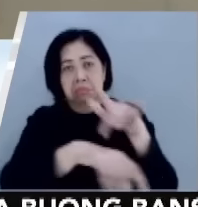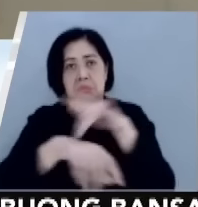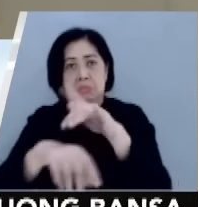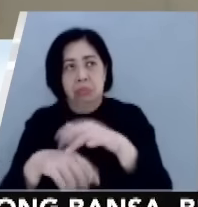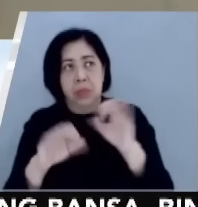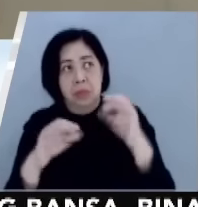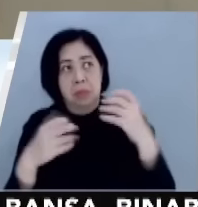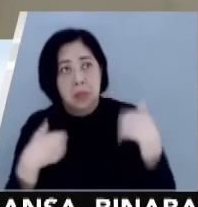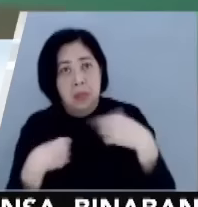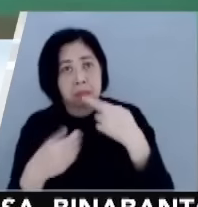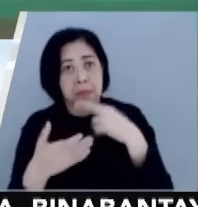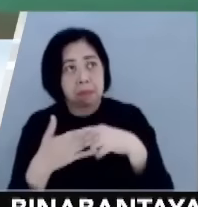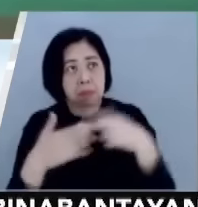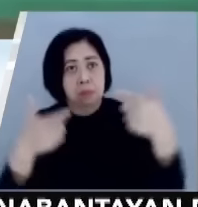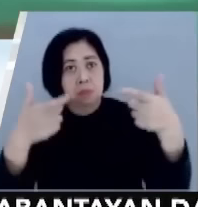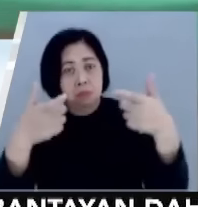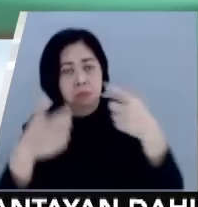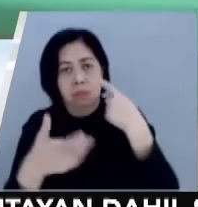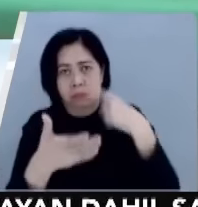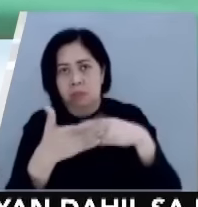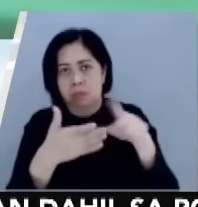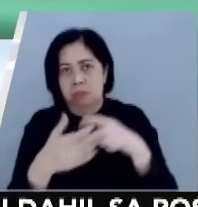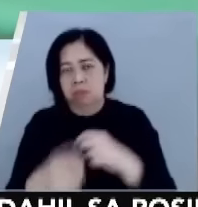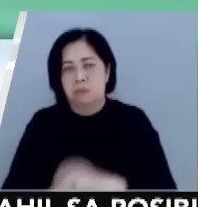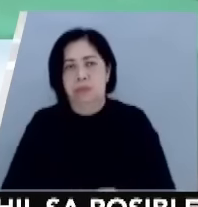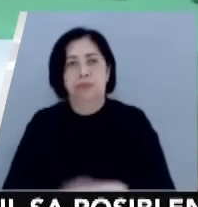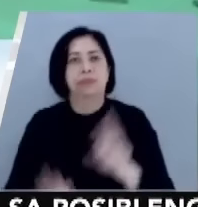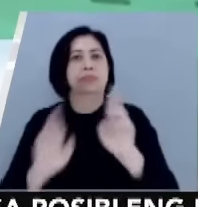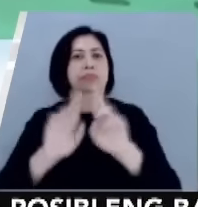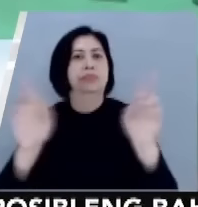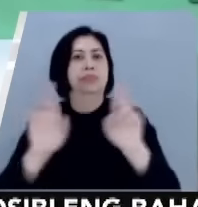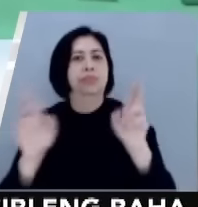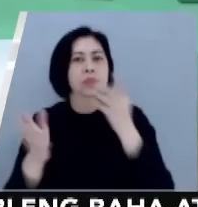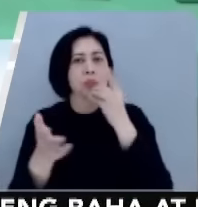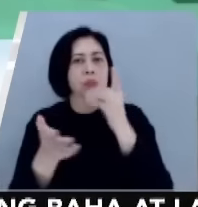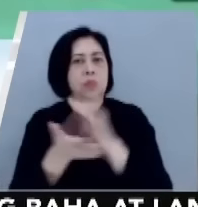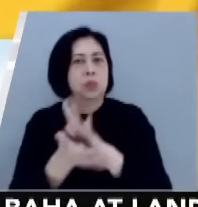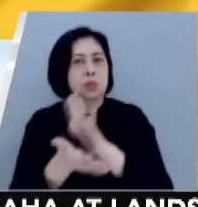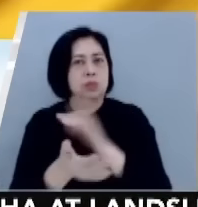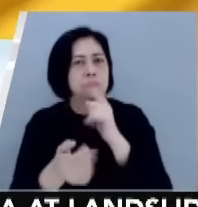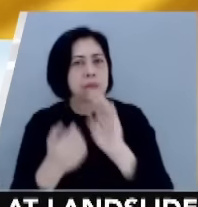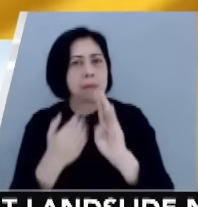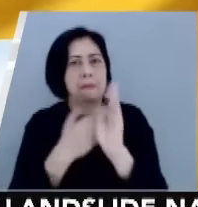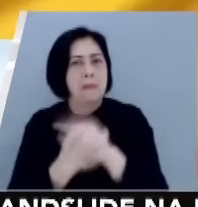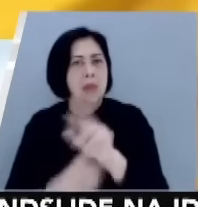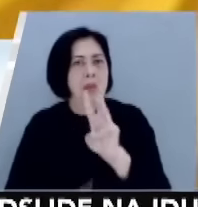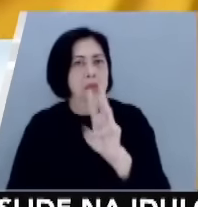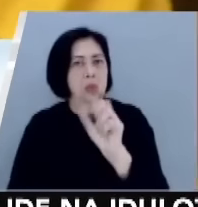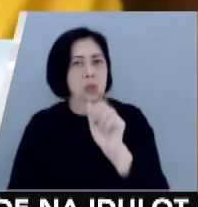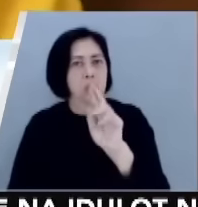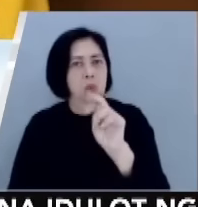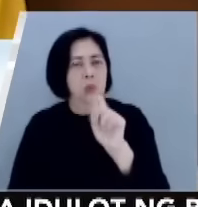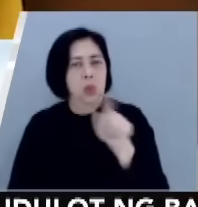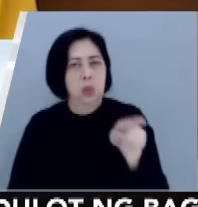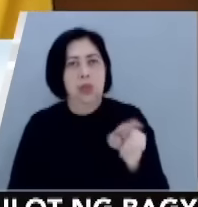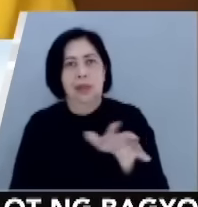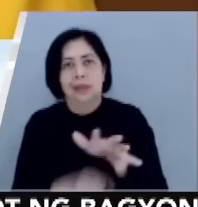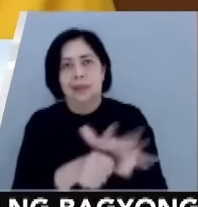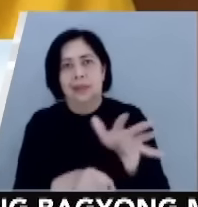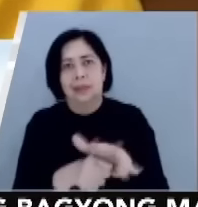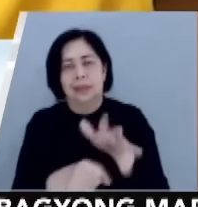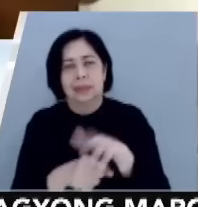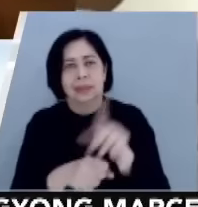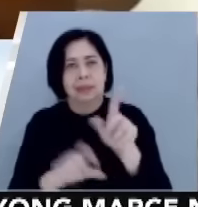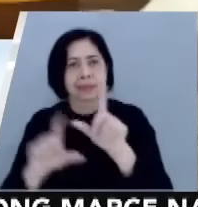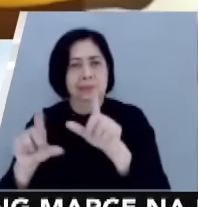reported shooting incident. Inihanda na ang mga dokumento para sa return of warrant sa kasong statutory rape na kinakaharap na